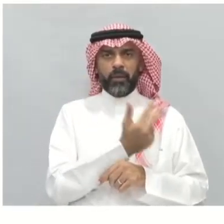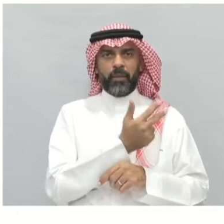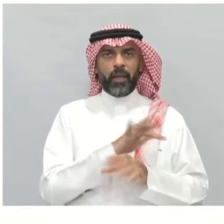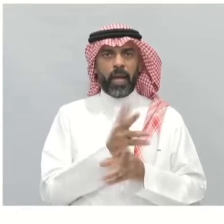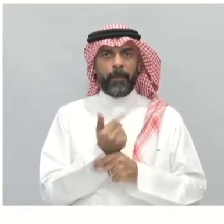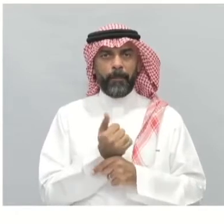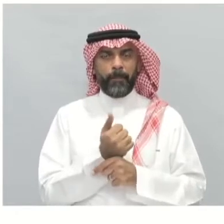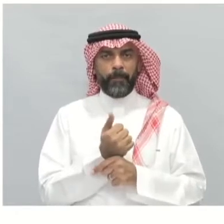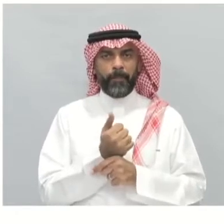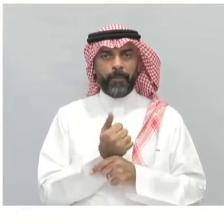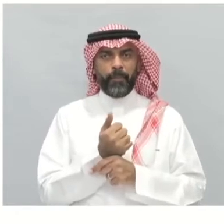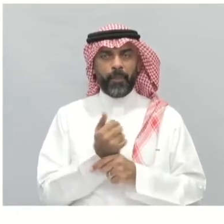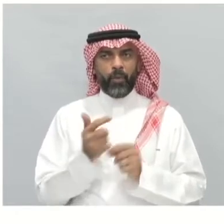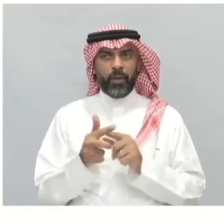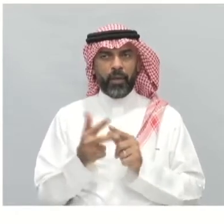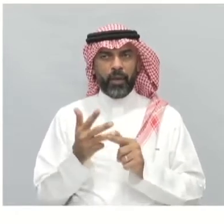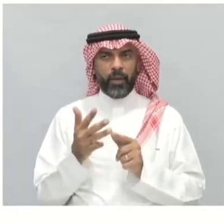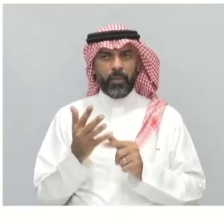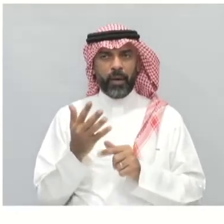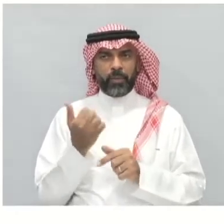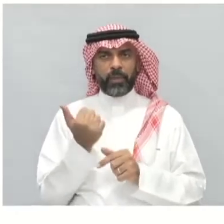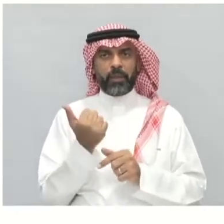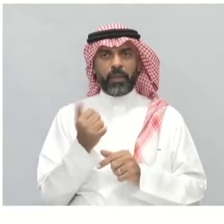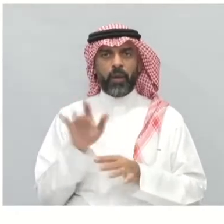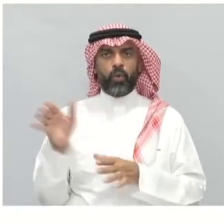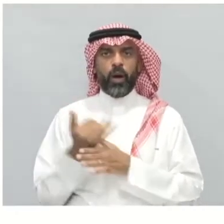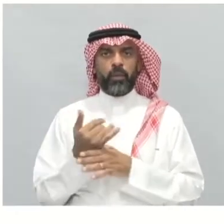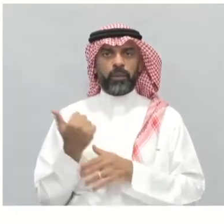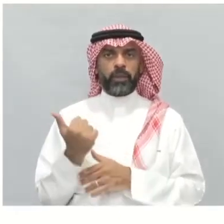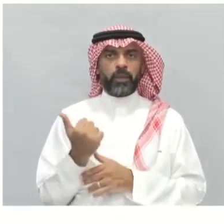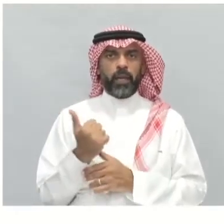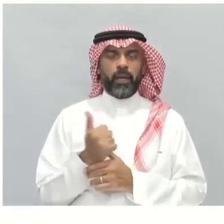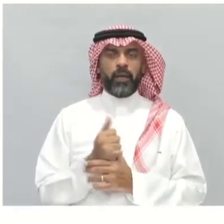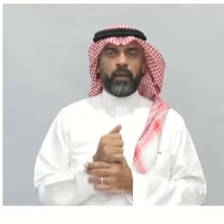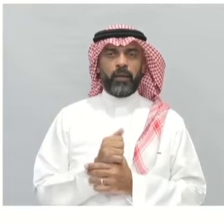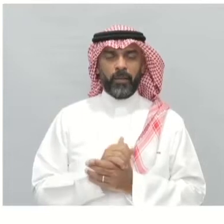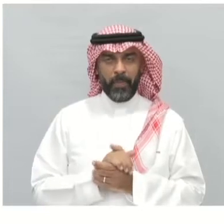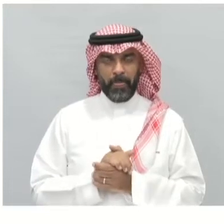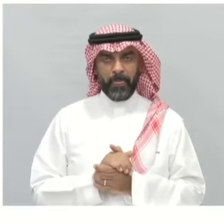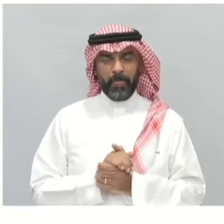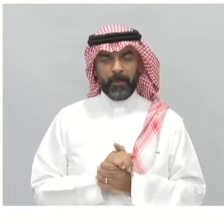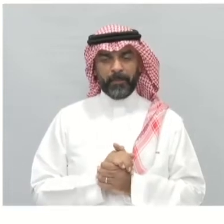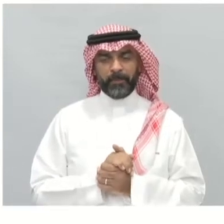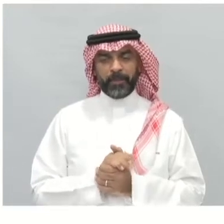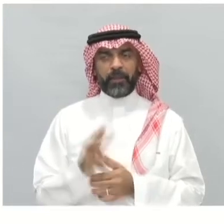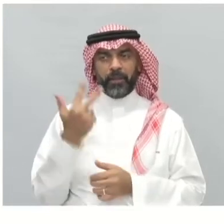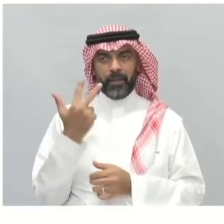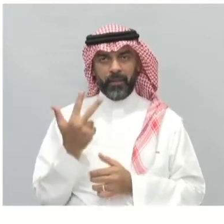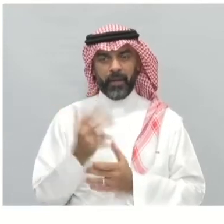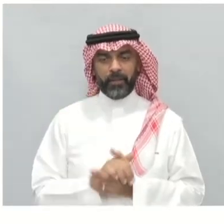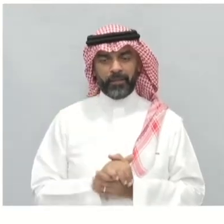واحد اثنين ثلاثه اربعه خمسه سته بحسب اوجه المكعب ست مرات